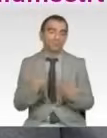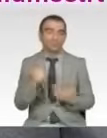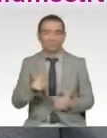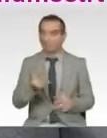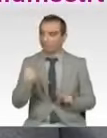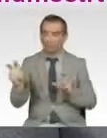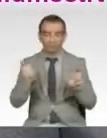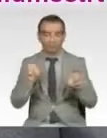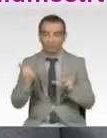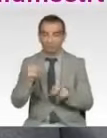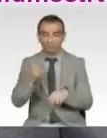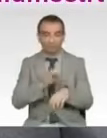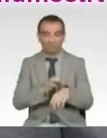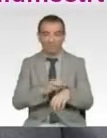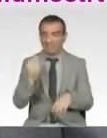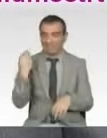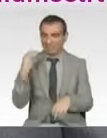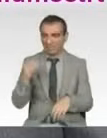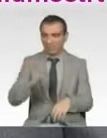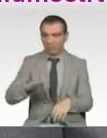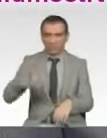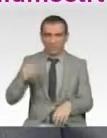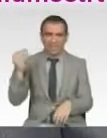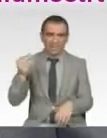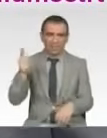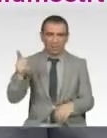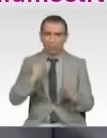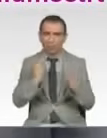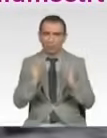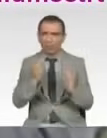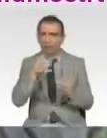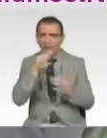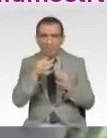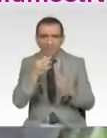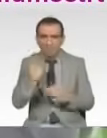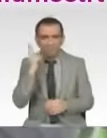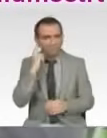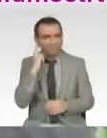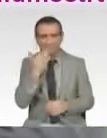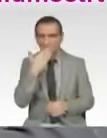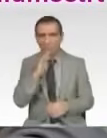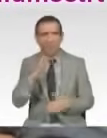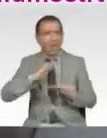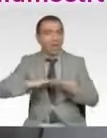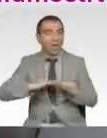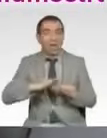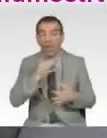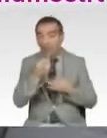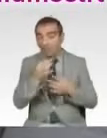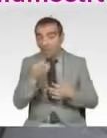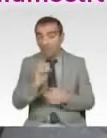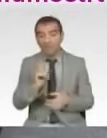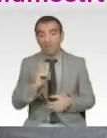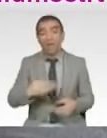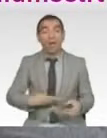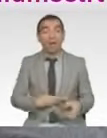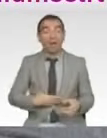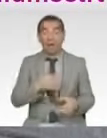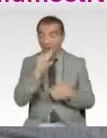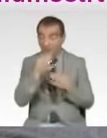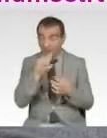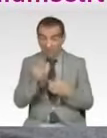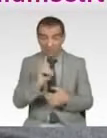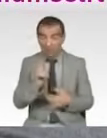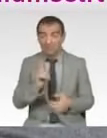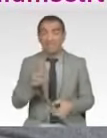etrafıma baktığımda özellikle yeni nesil yani komşusundan haberdar değil, arkadaşından haberdar değil, açtan haberdar